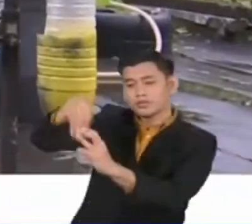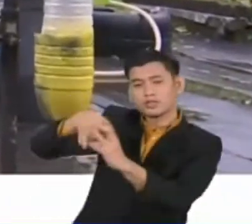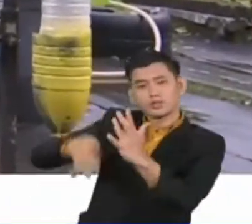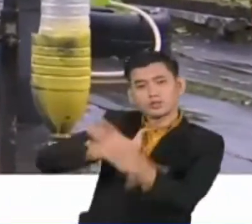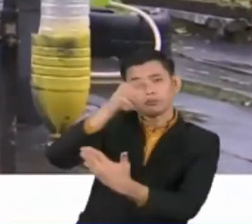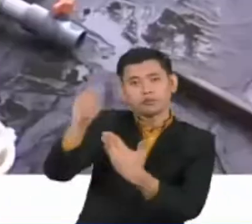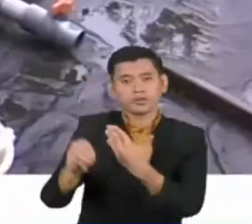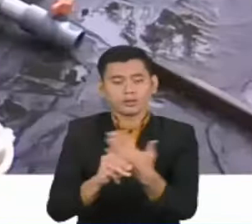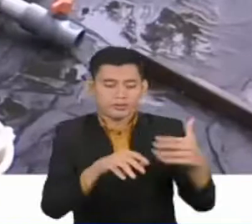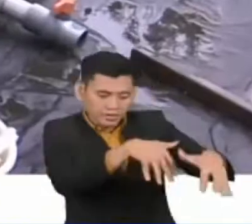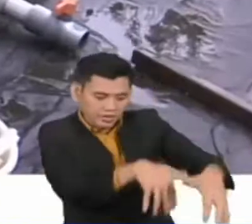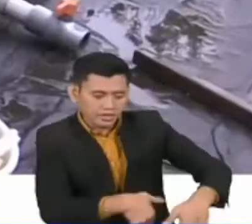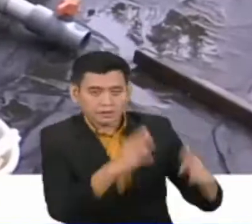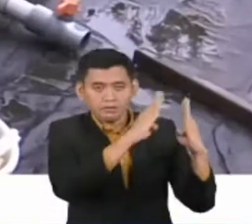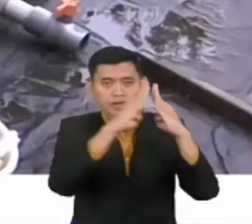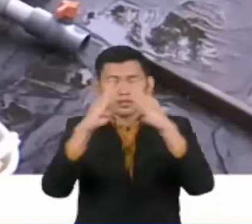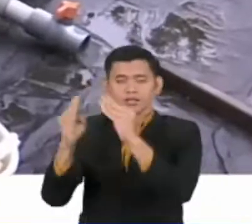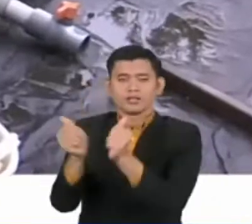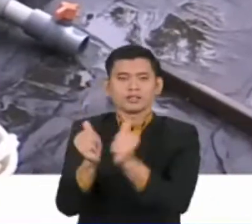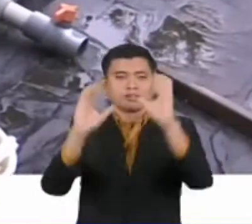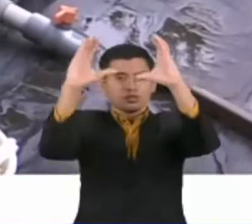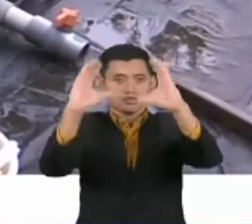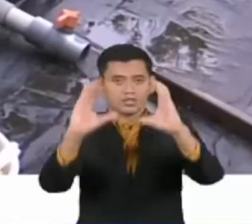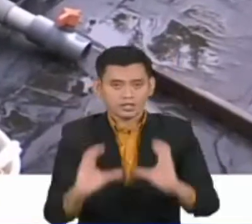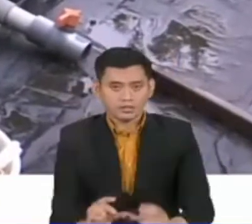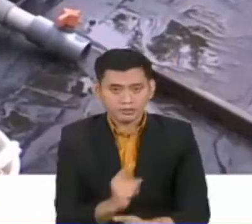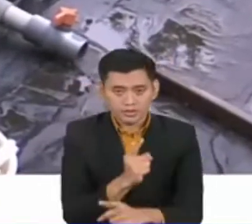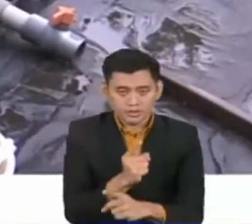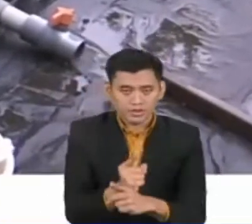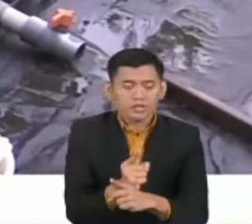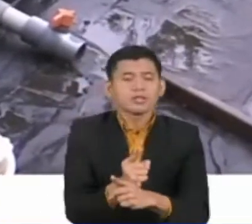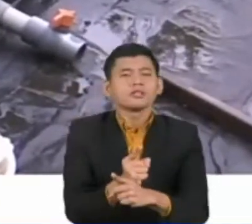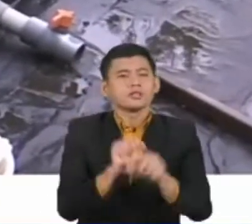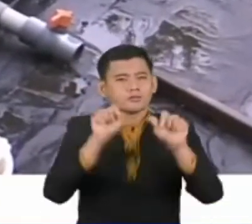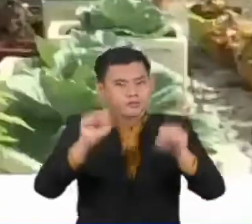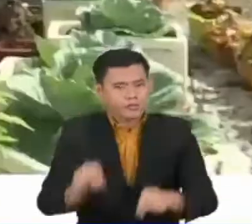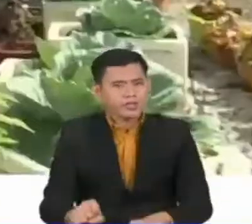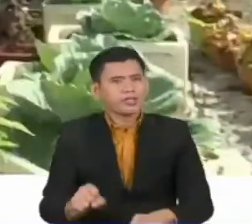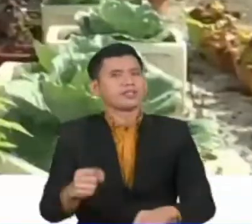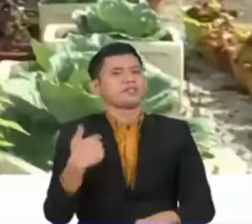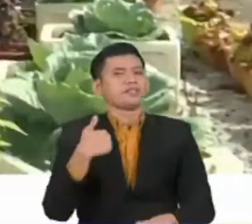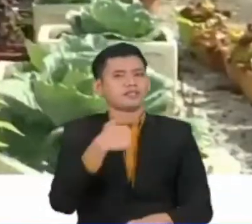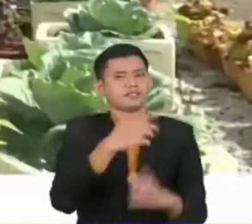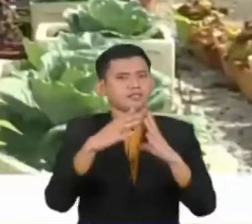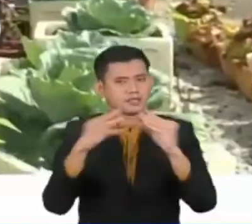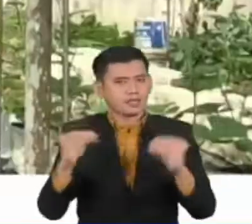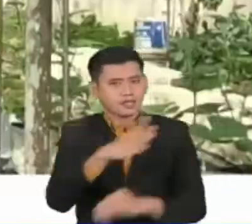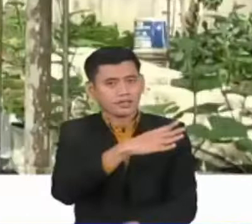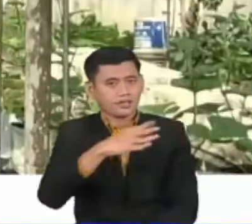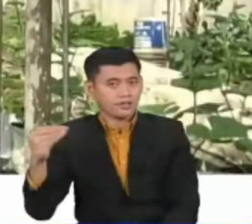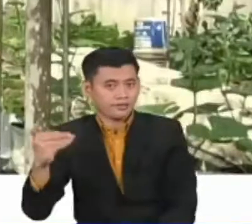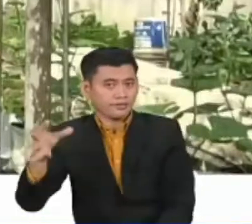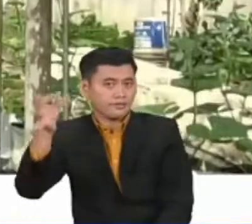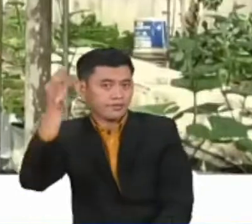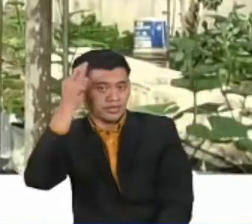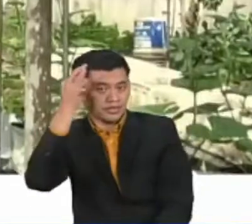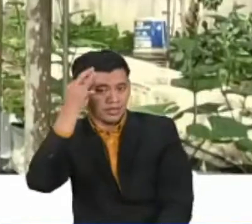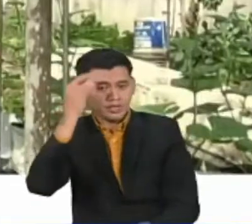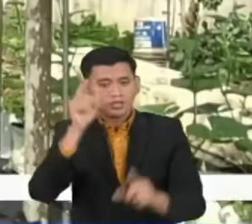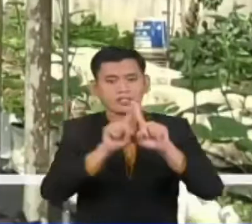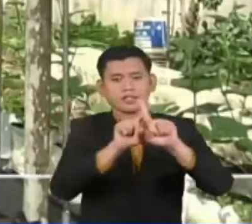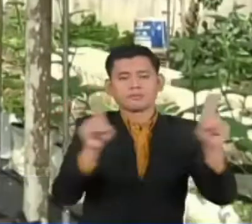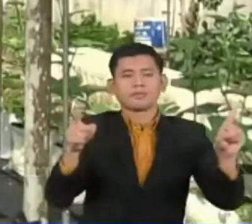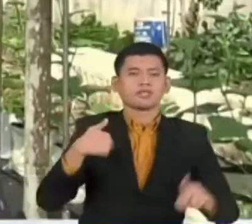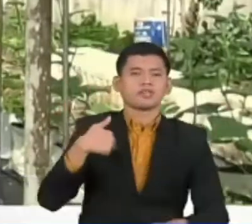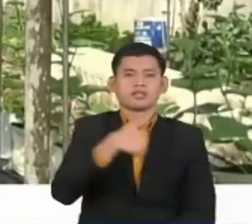seperti pertanian bandar dengan kaedah yang betul antara yang boleh difikirkan. Ini cuma kita makan